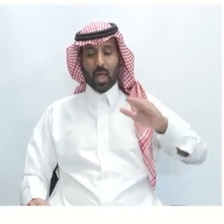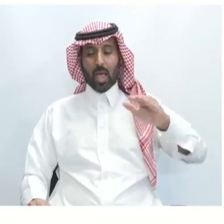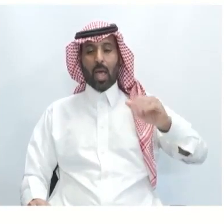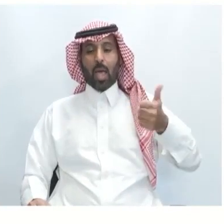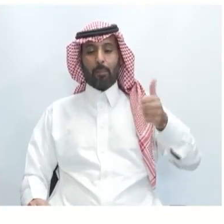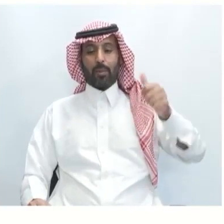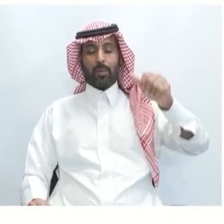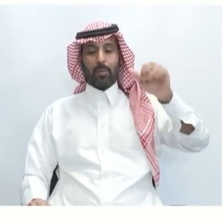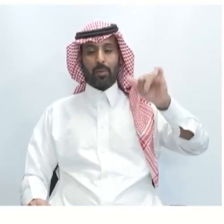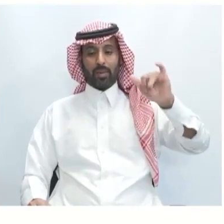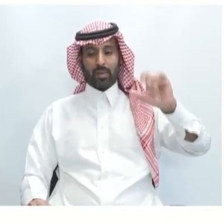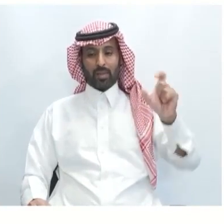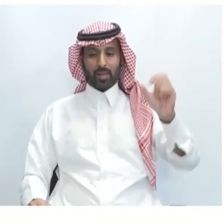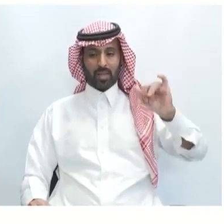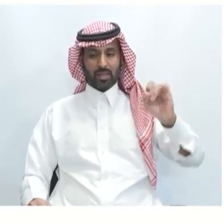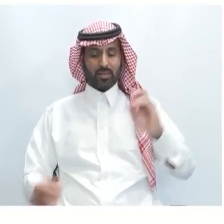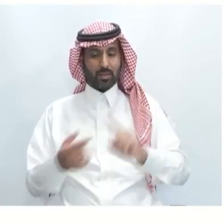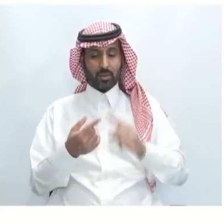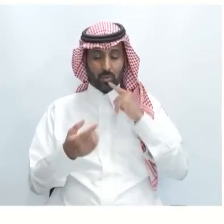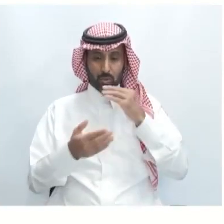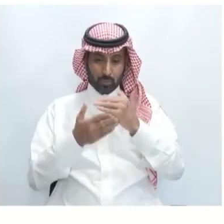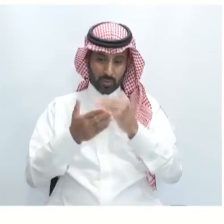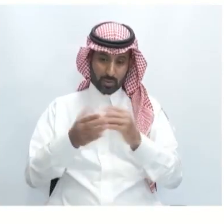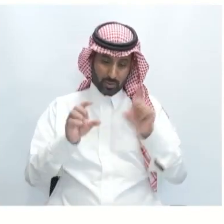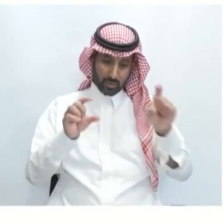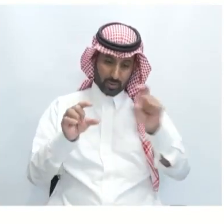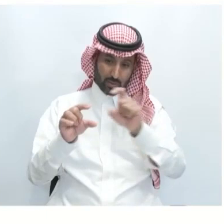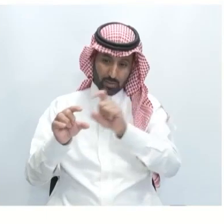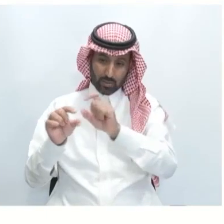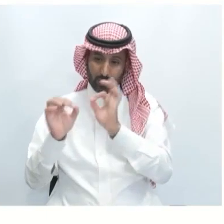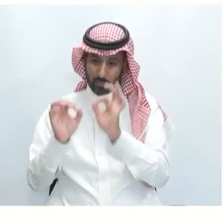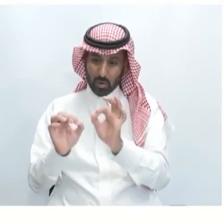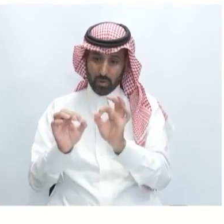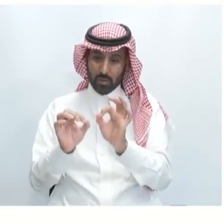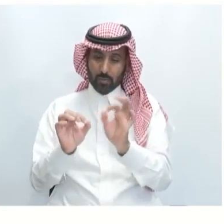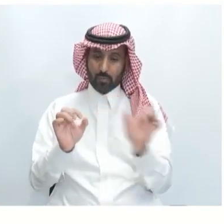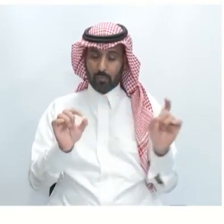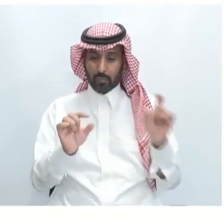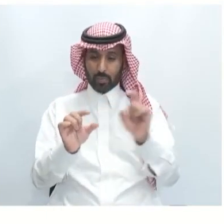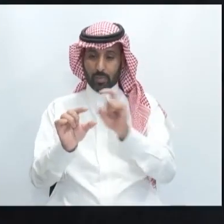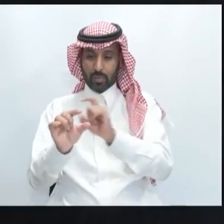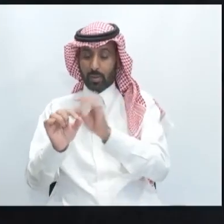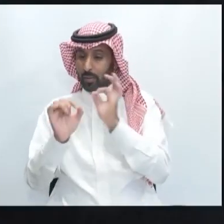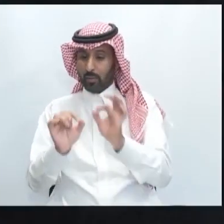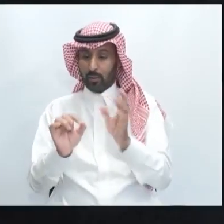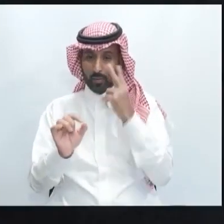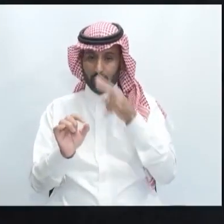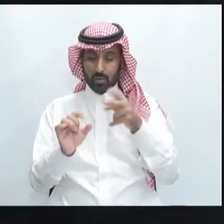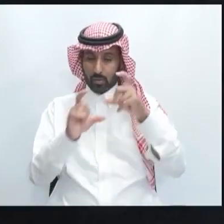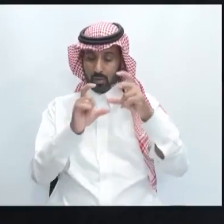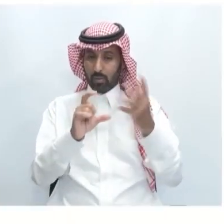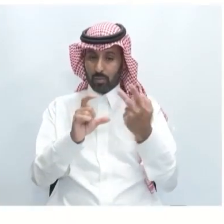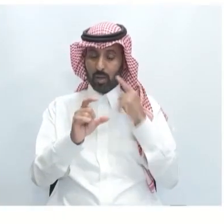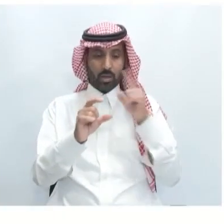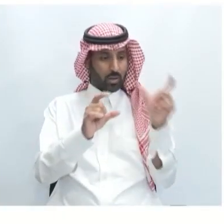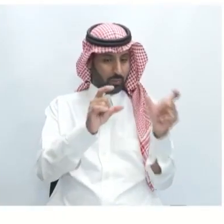هي الاحماض الامينيه وهي مرتبه بترتيب معين بترتيب معين لاحظ الصوره هنا